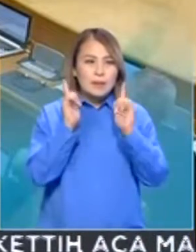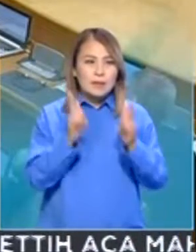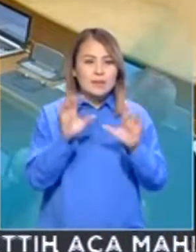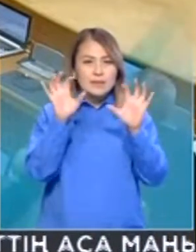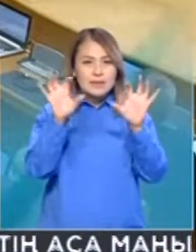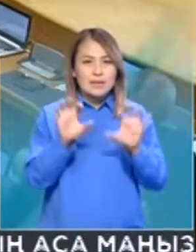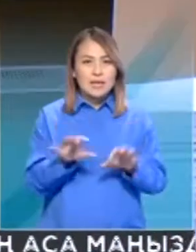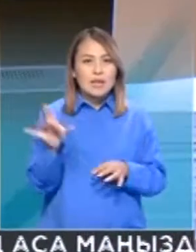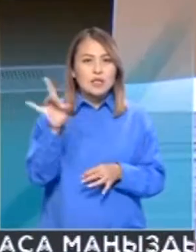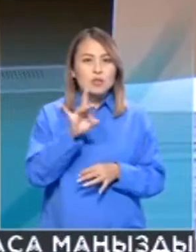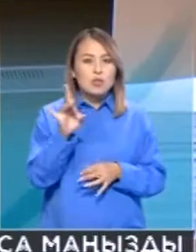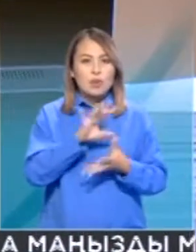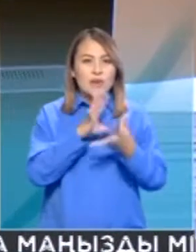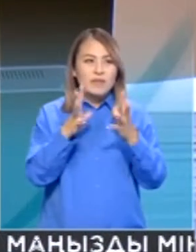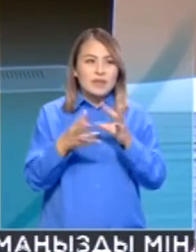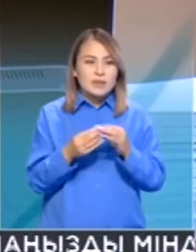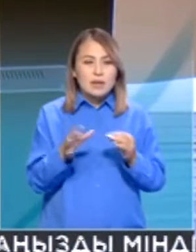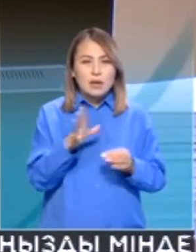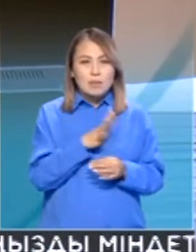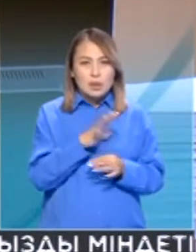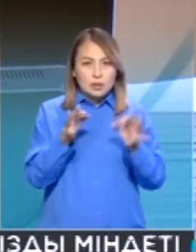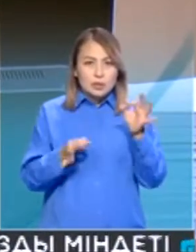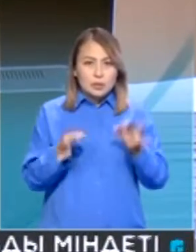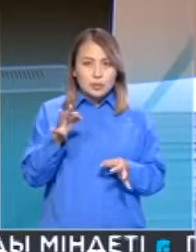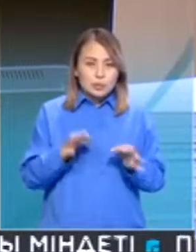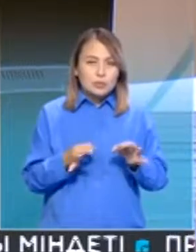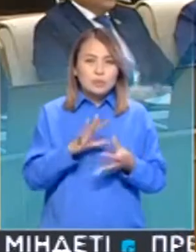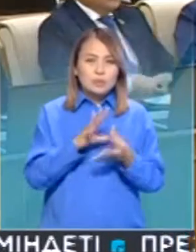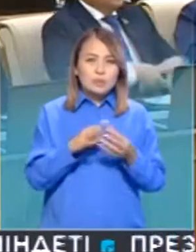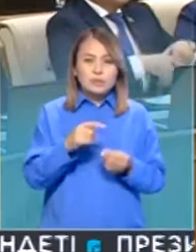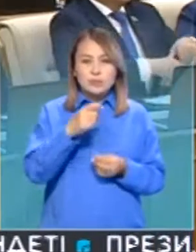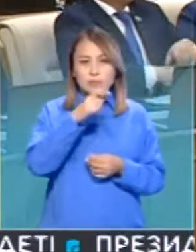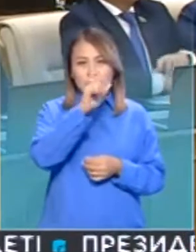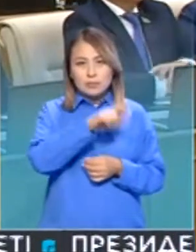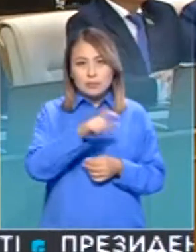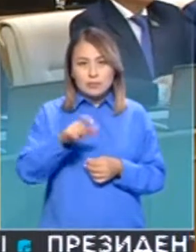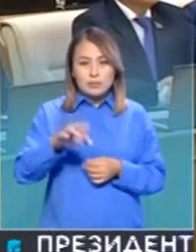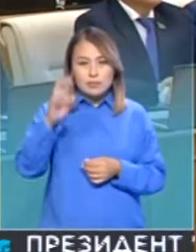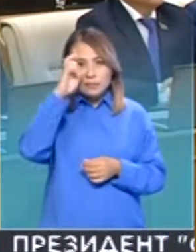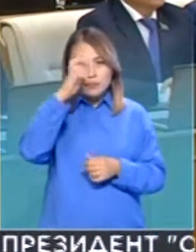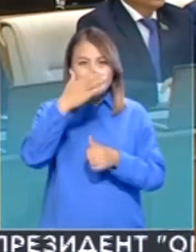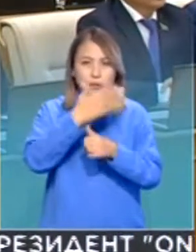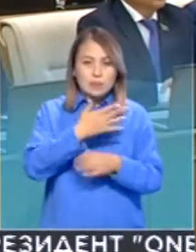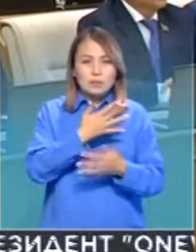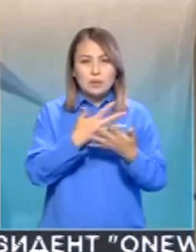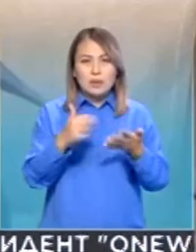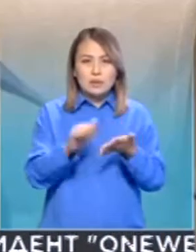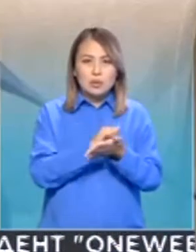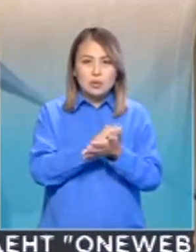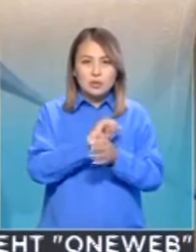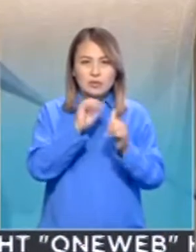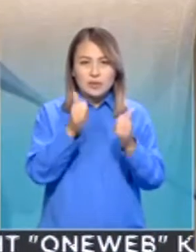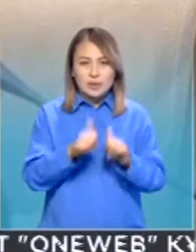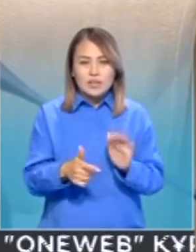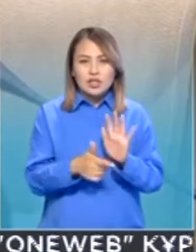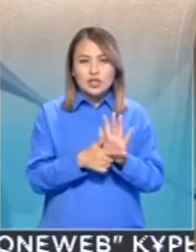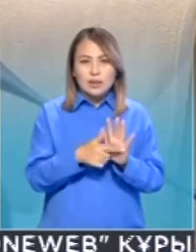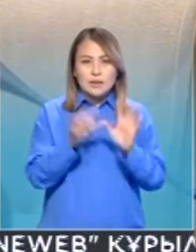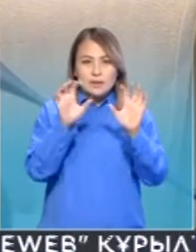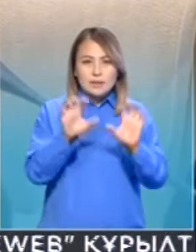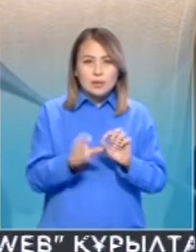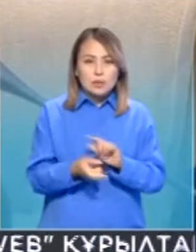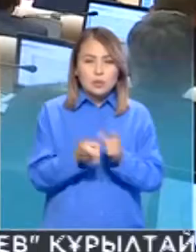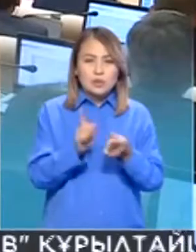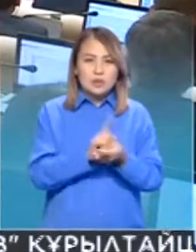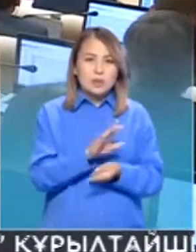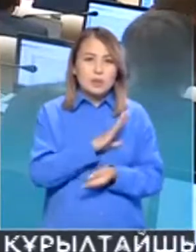заңдар арасында республикалық референдум, сот жүйесі мен судьялардың мәртебесі және мемлекеттік рәміздер туралы құжаттар бар. Жиыны 7 заң. Өзгертулер